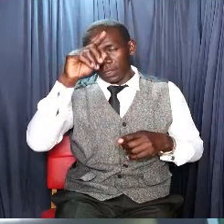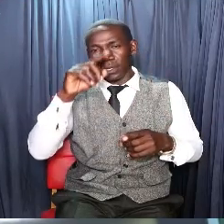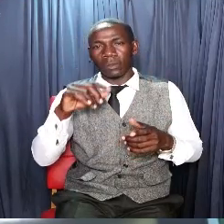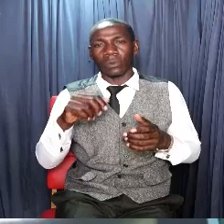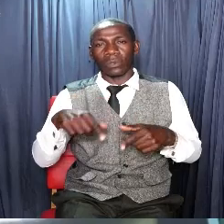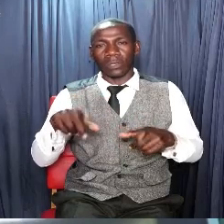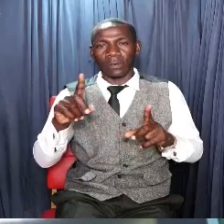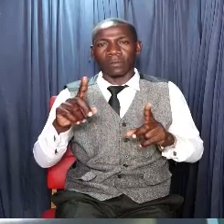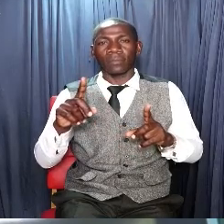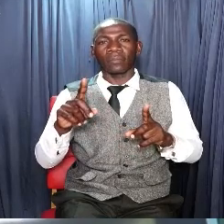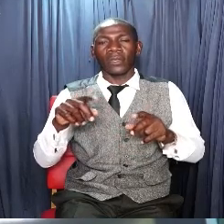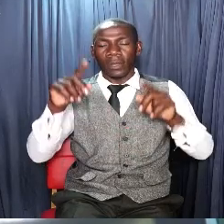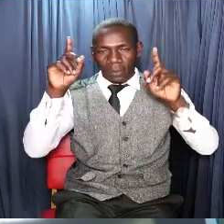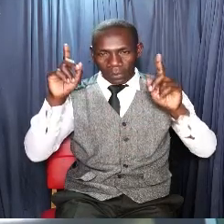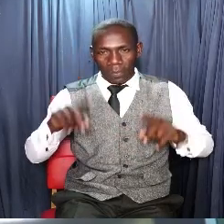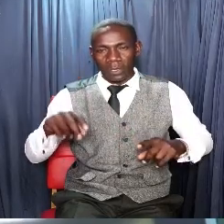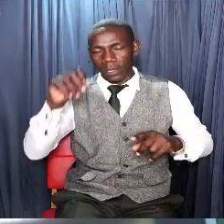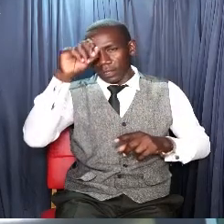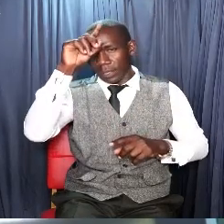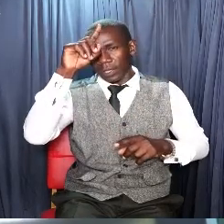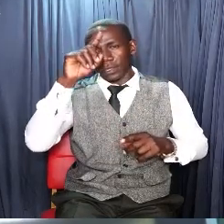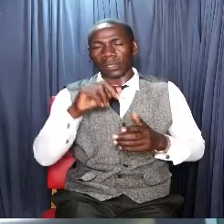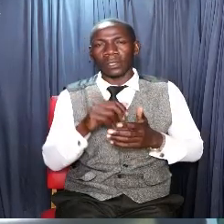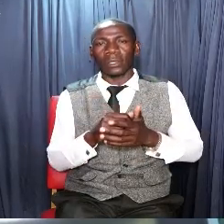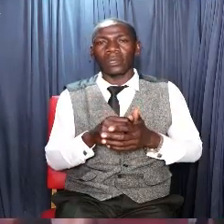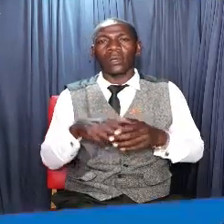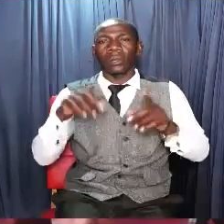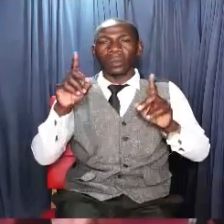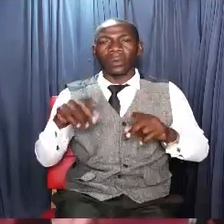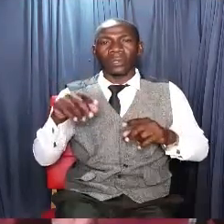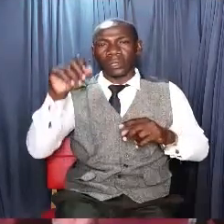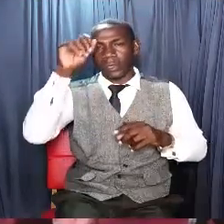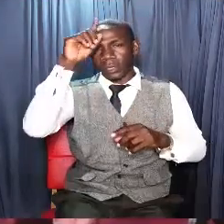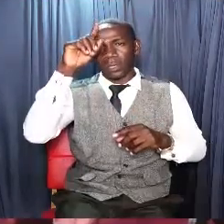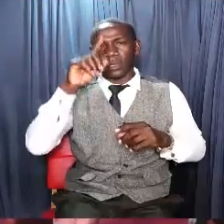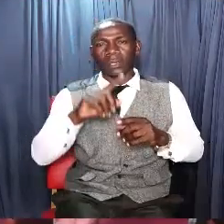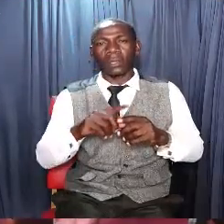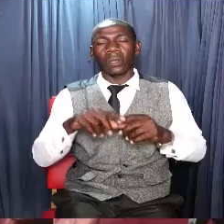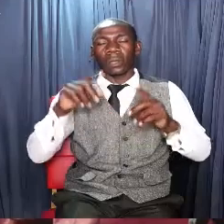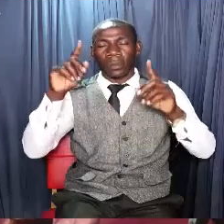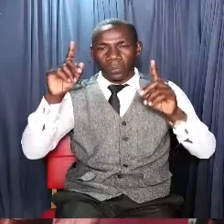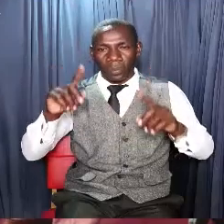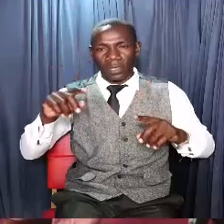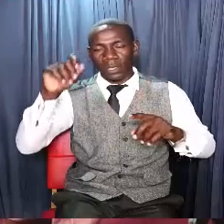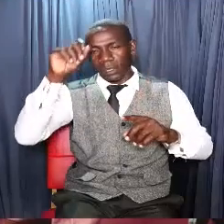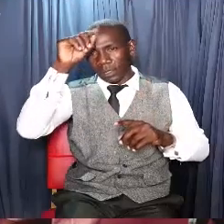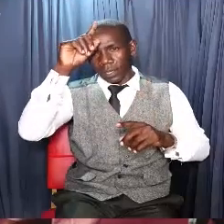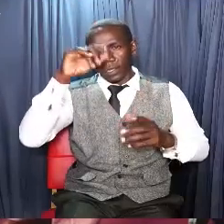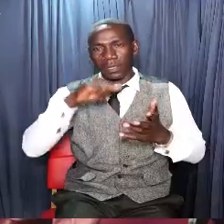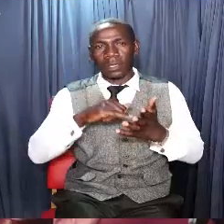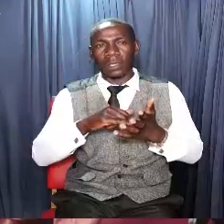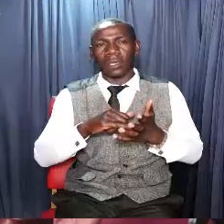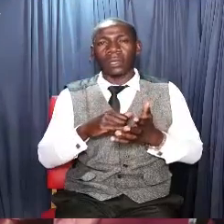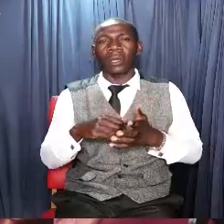understanding with yourself. Paka ujaliwa ufahamu. It's until you enable the understanding. Paka ujaliwa ufahamu. It's until you enable the understanding. Paka ujaliwa ufahamu. It's until you enable the